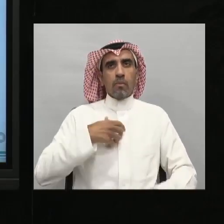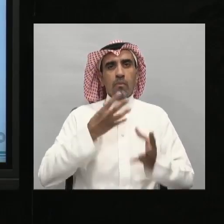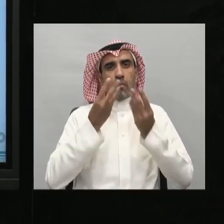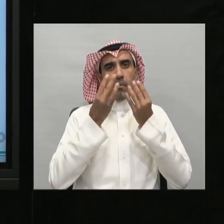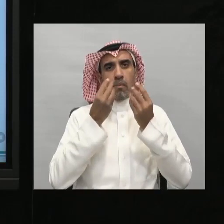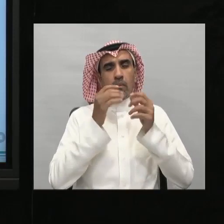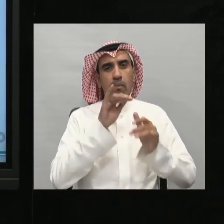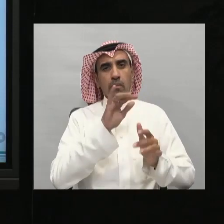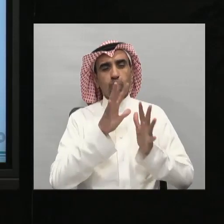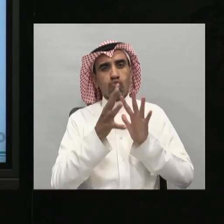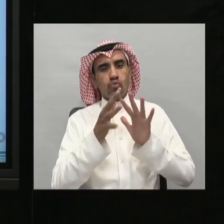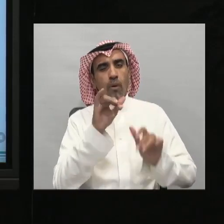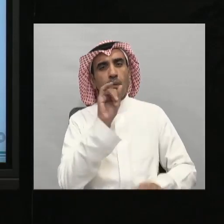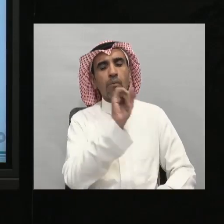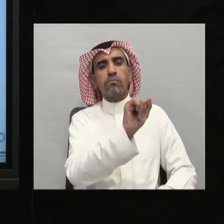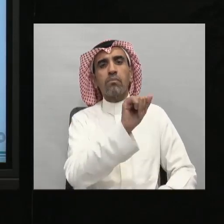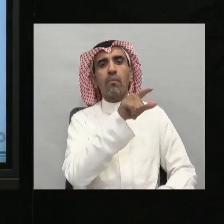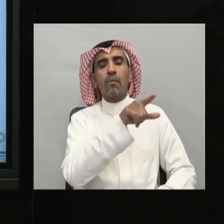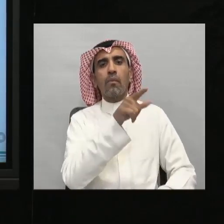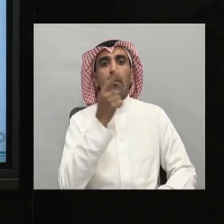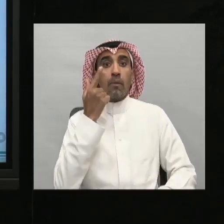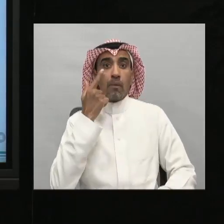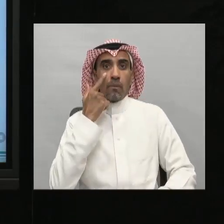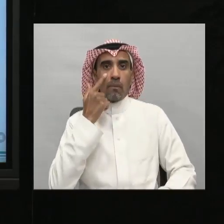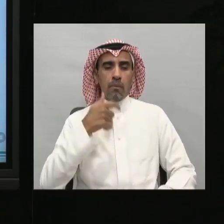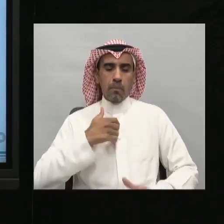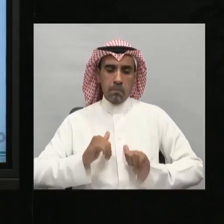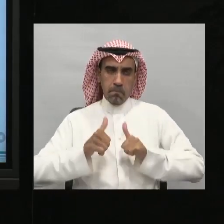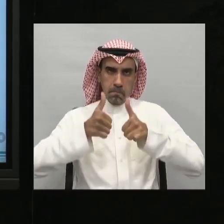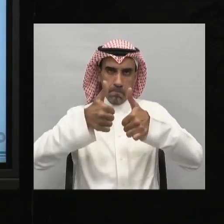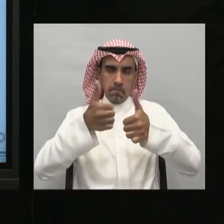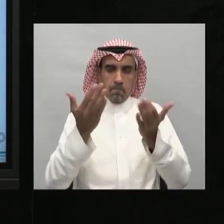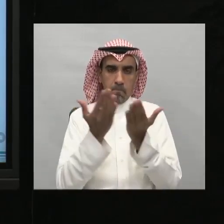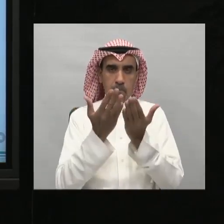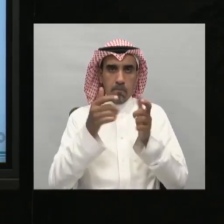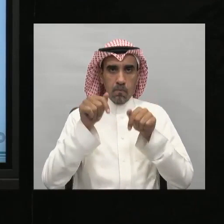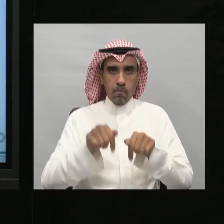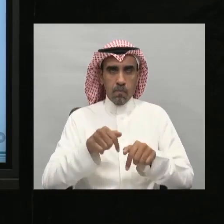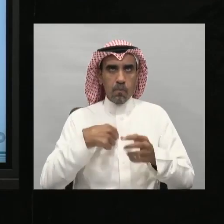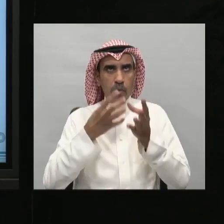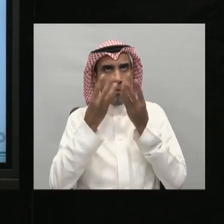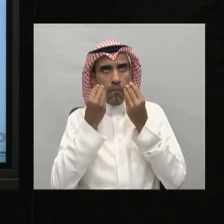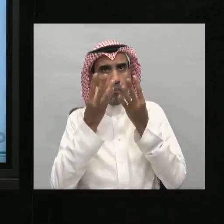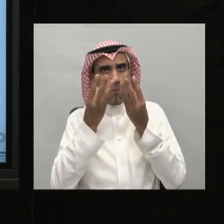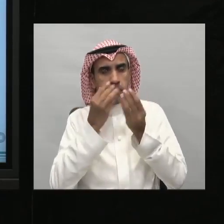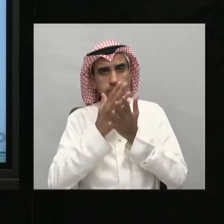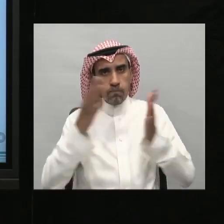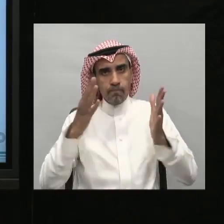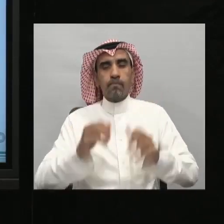خصائص هذه الكائنات الحية. دعونا ننطلق في درس لهذا اليوم، ونتعرف بشكل